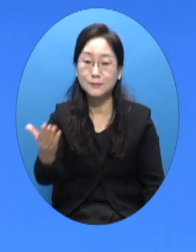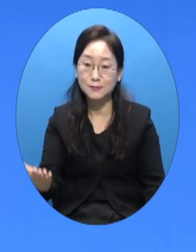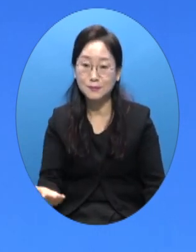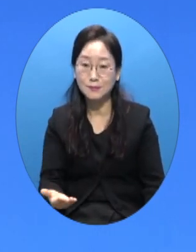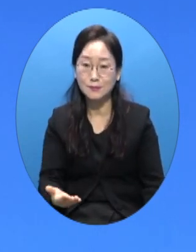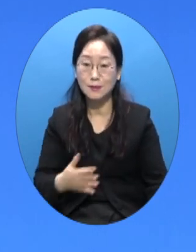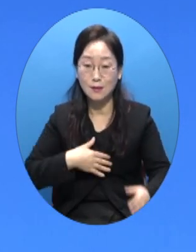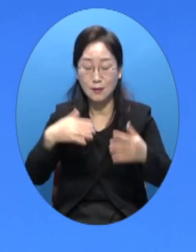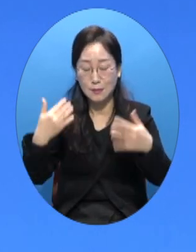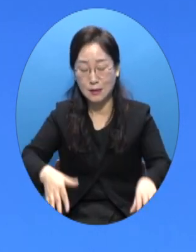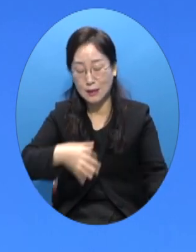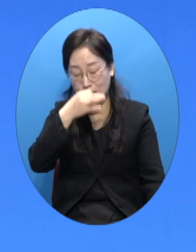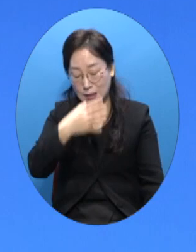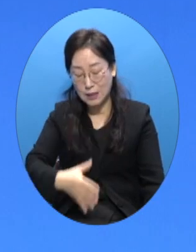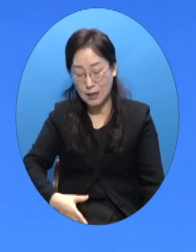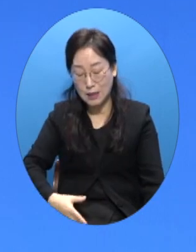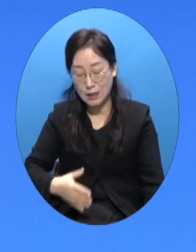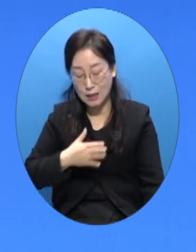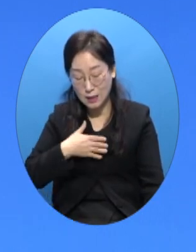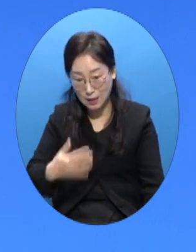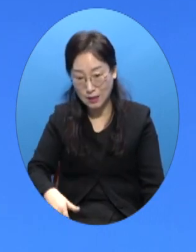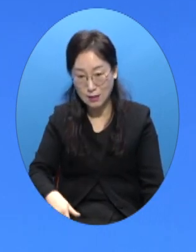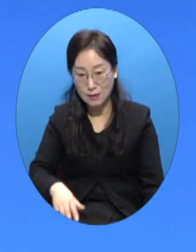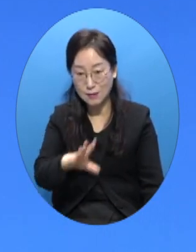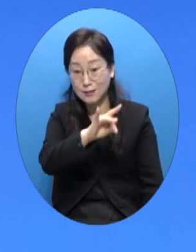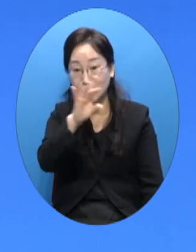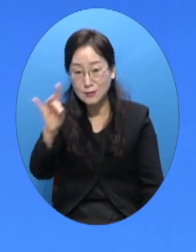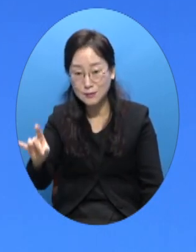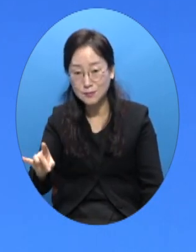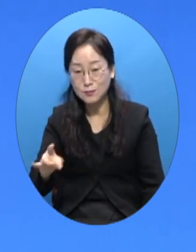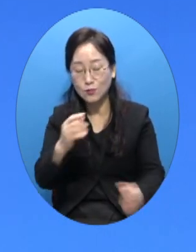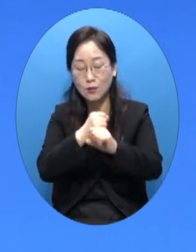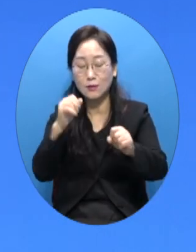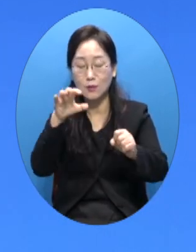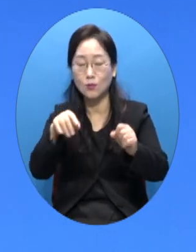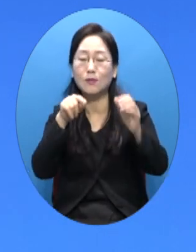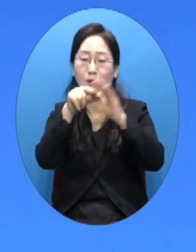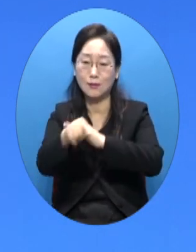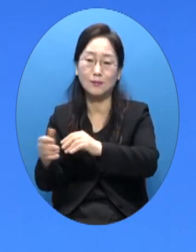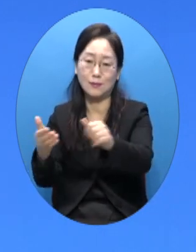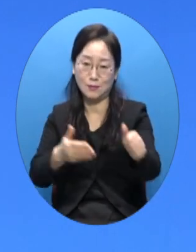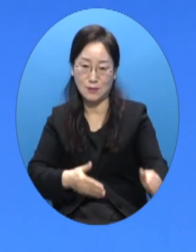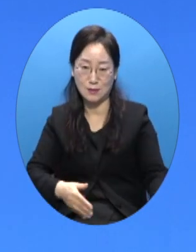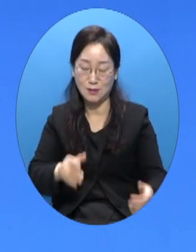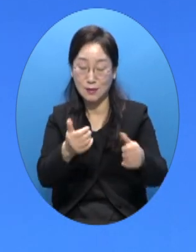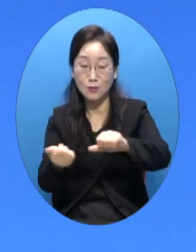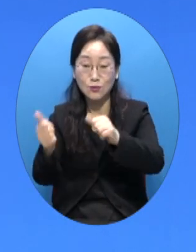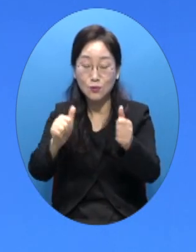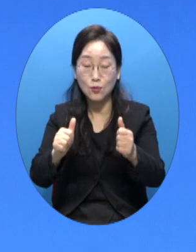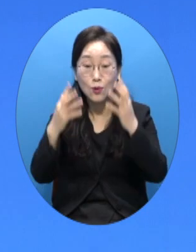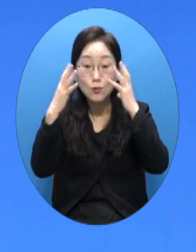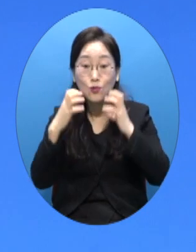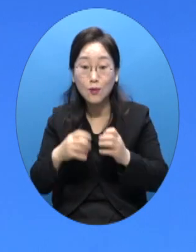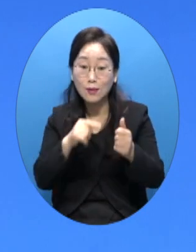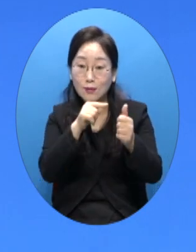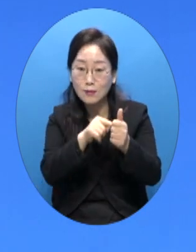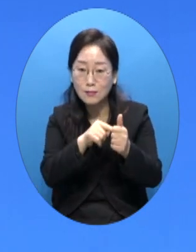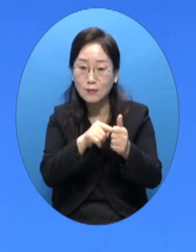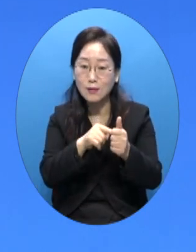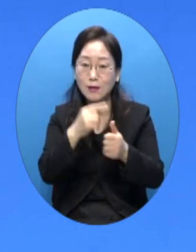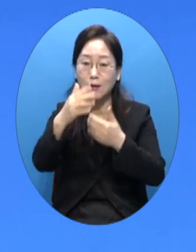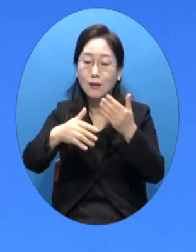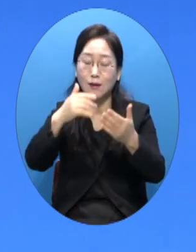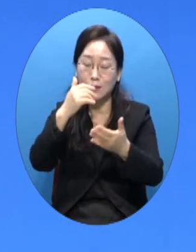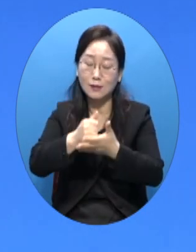피곤하고 힘들고 때 때때로 광야로 나아가십시오 침례 여한이 광야에서 하나님과 교제하며